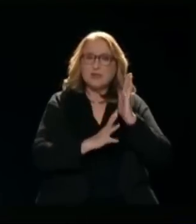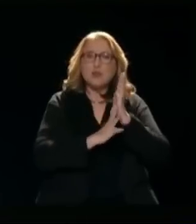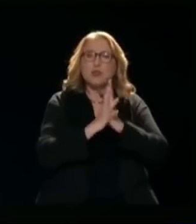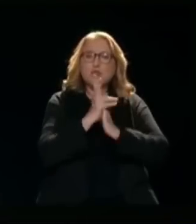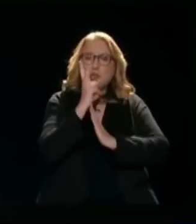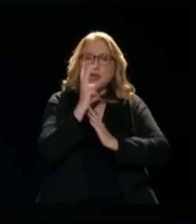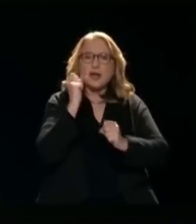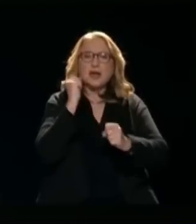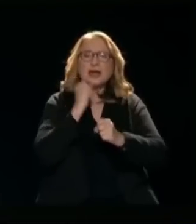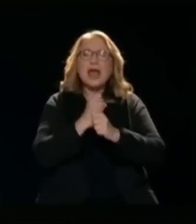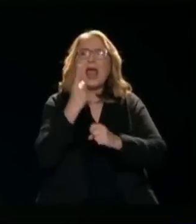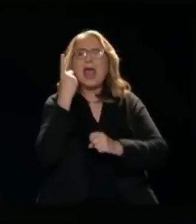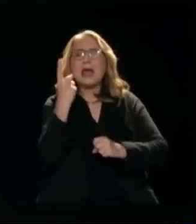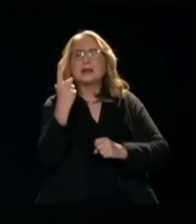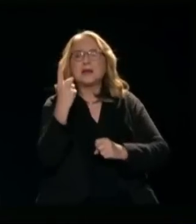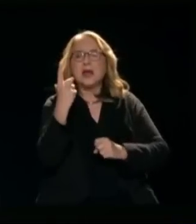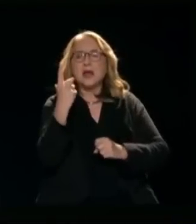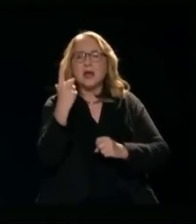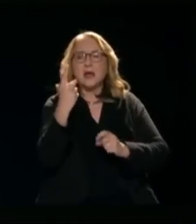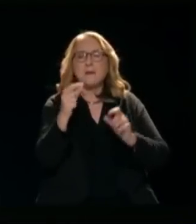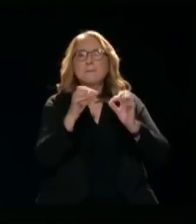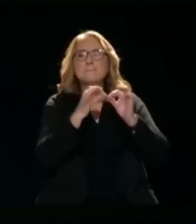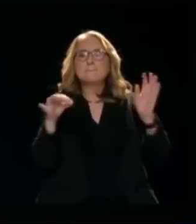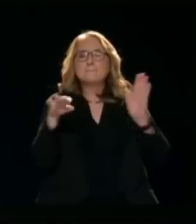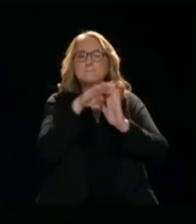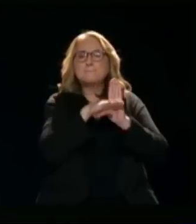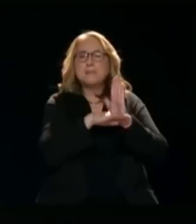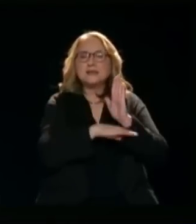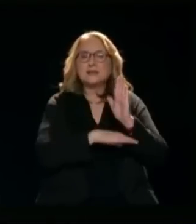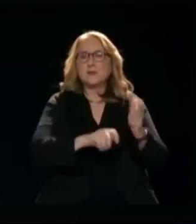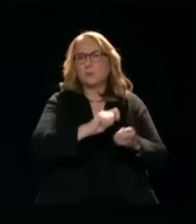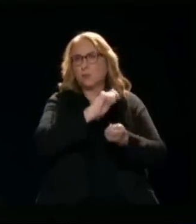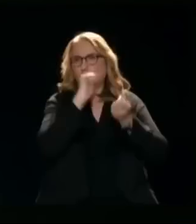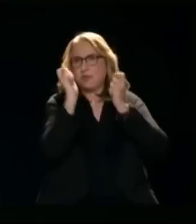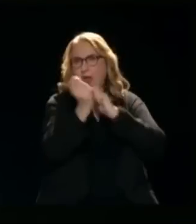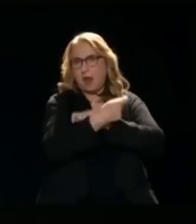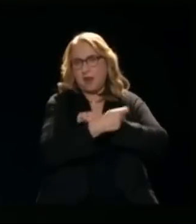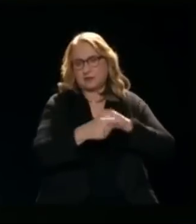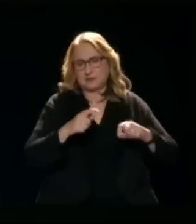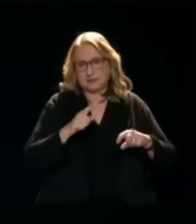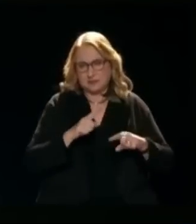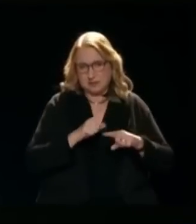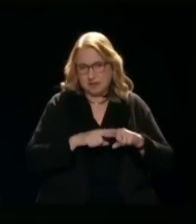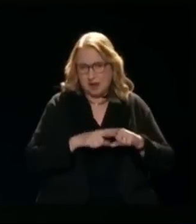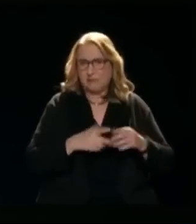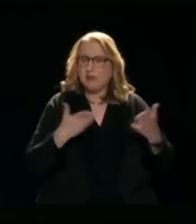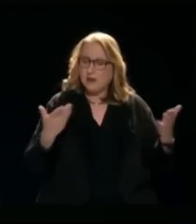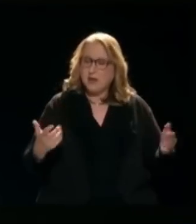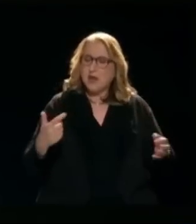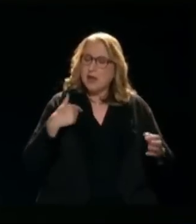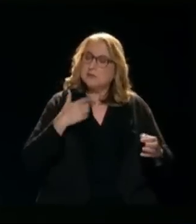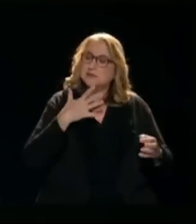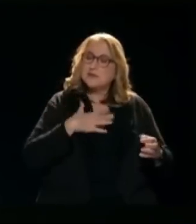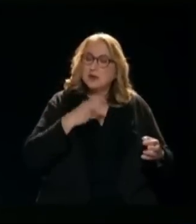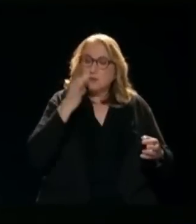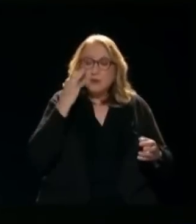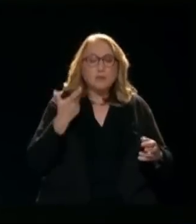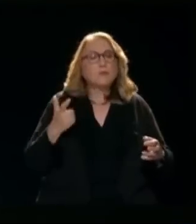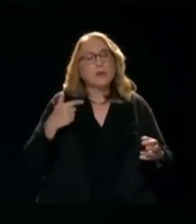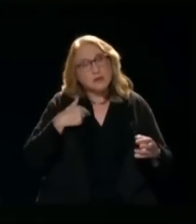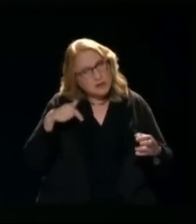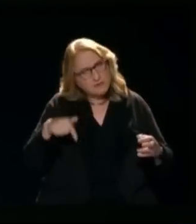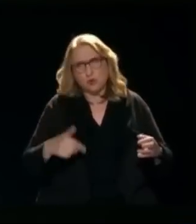στην επικοινωνία σας με τον κόσμο. Και ο σκοπός αυτού εδώ του προγράμματος είναι ακριβώς να δούμε τις θέσεις του κάθε